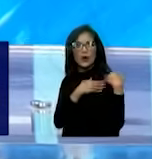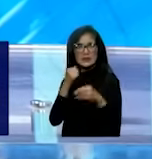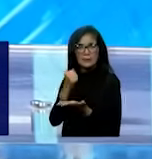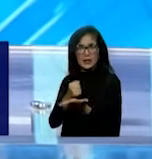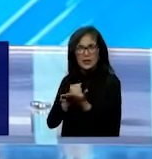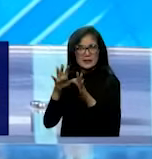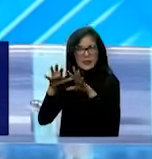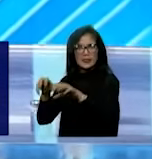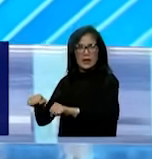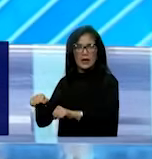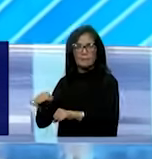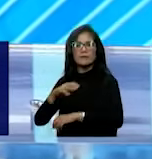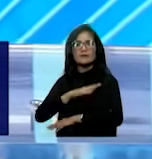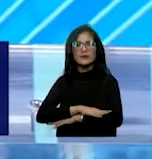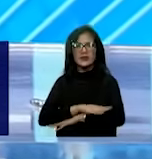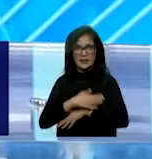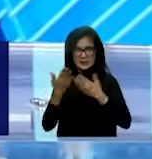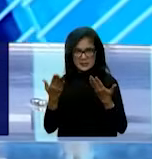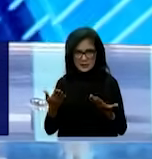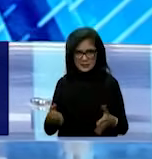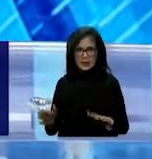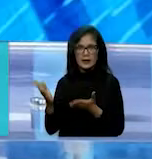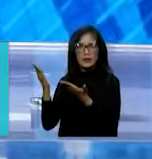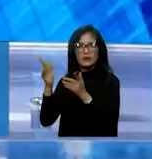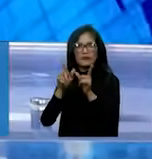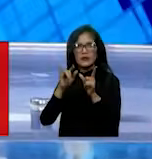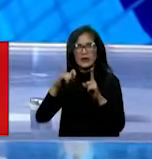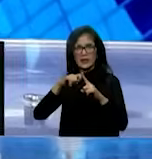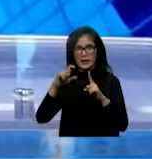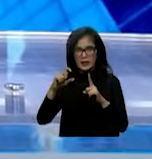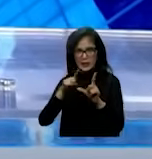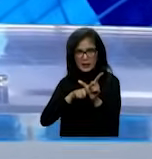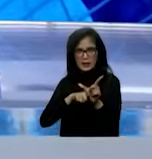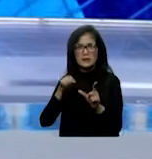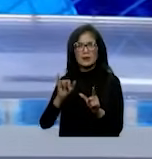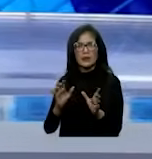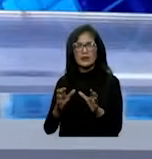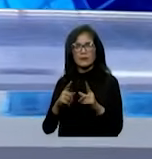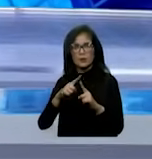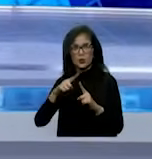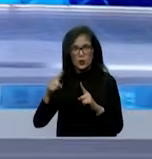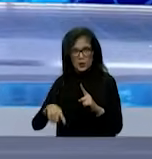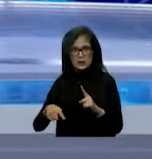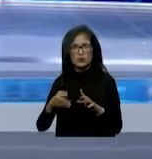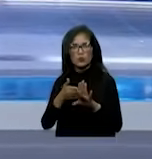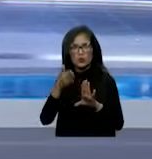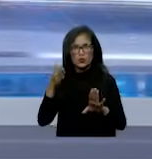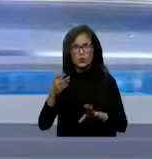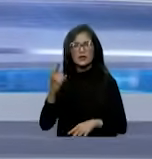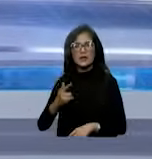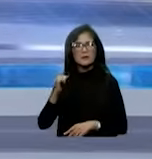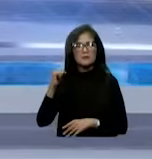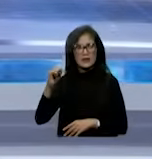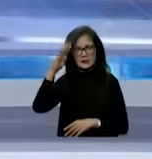Barat. Berita ini sekaligus menutup jumpa kita siang hari ini. Saya Wiki Adrian bersama tim yang bertugas undur diri, tetap semangat